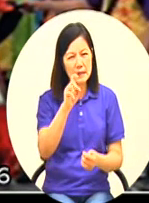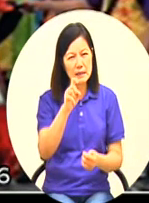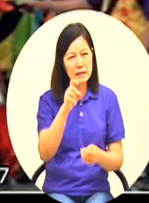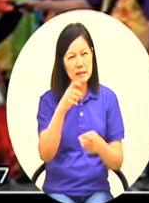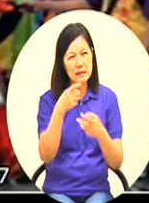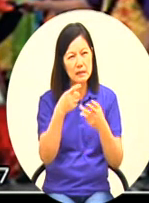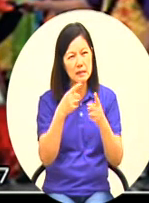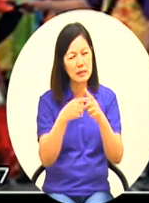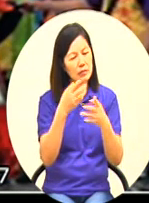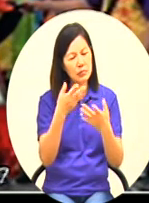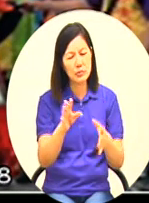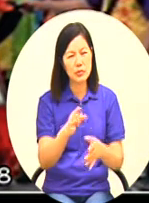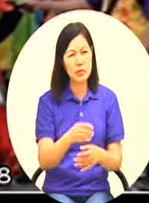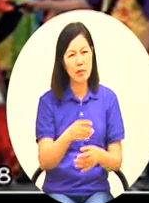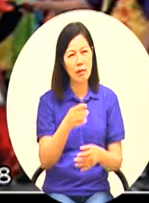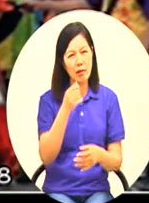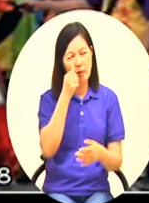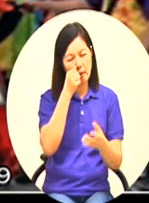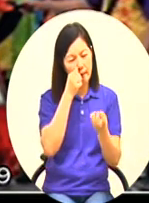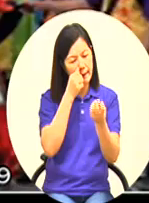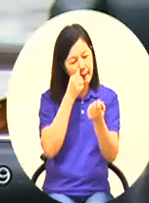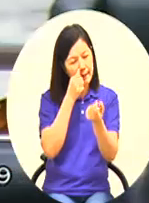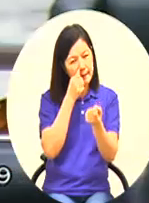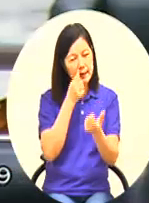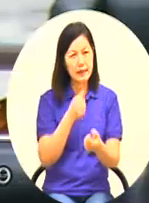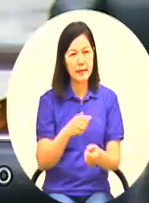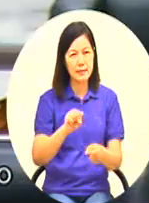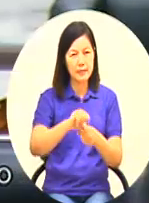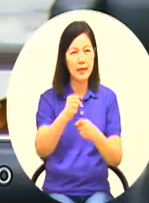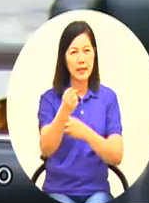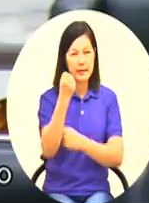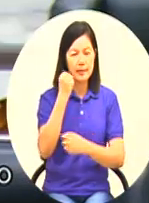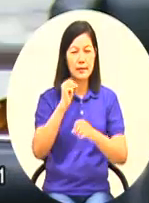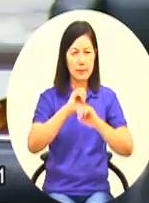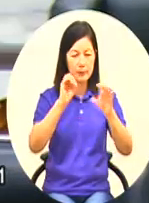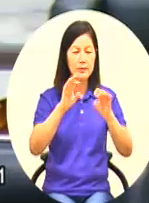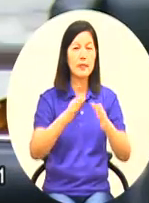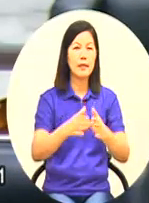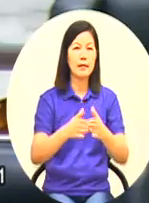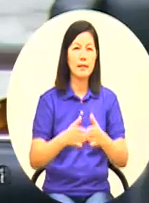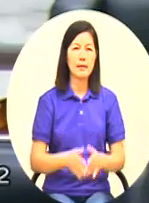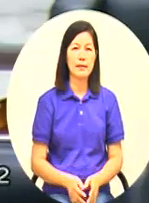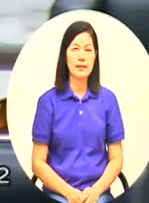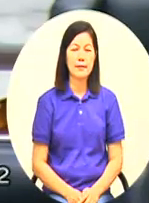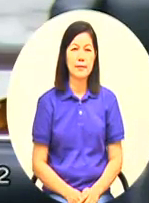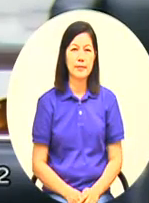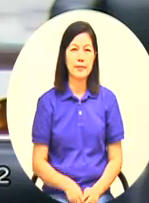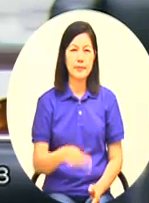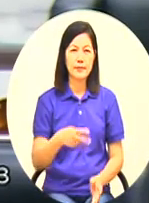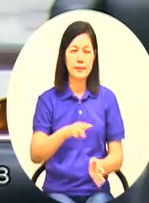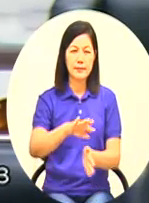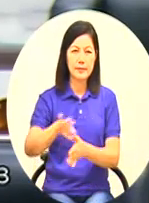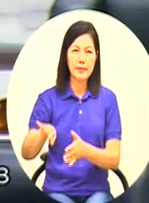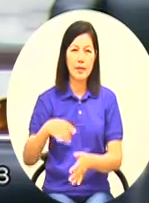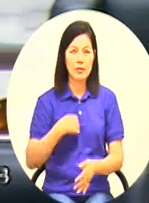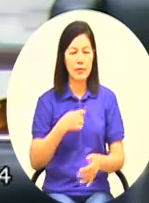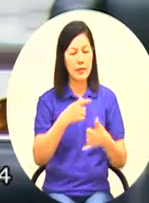所以我们应该加强来宣导加强宣导 那另外本